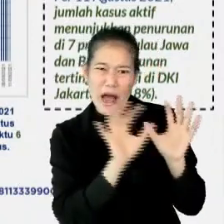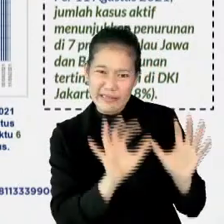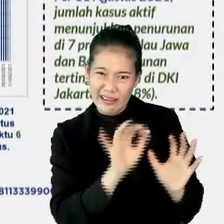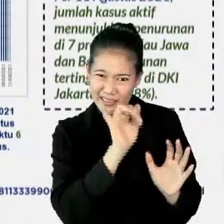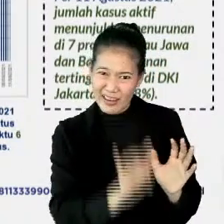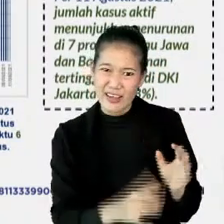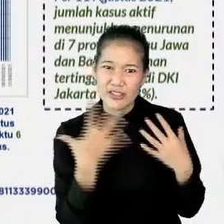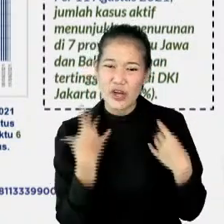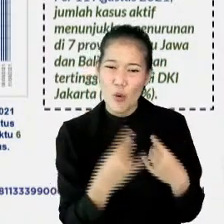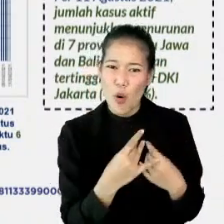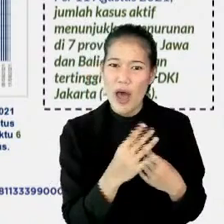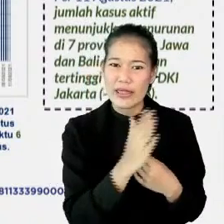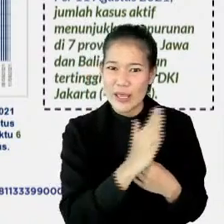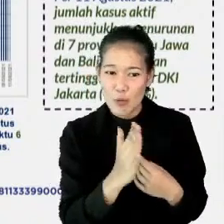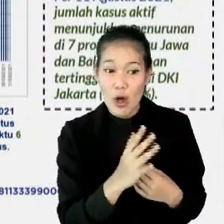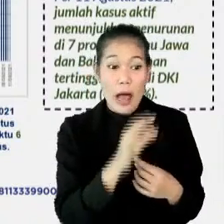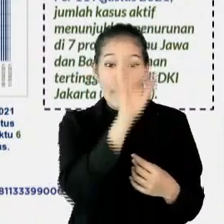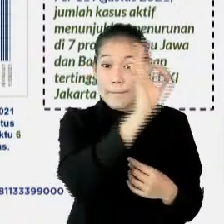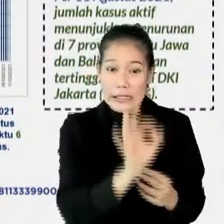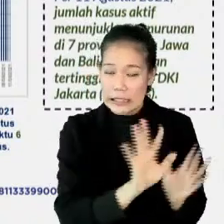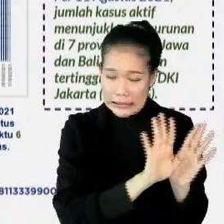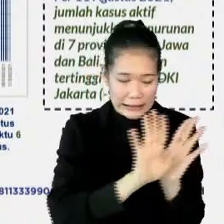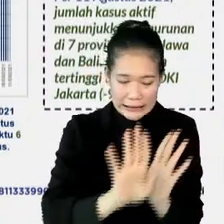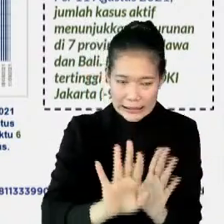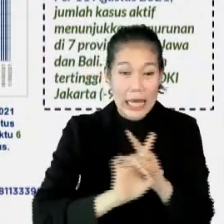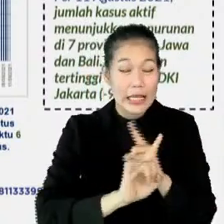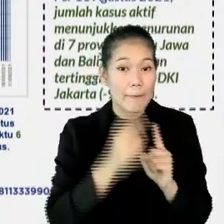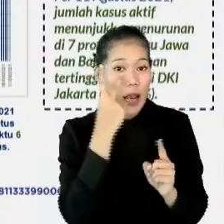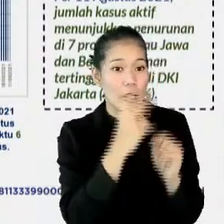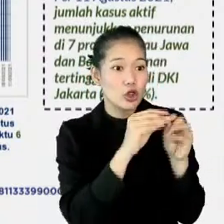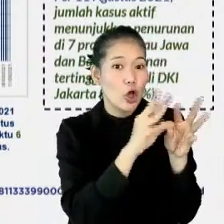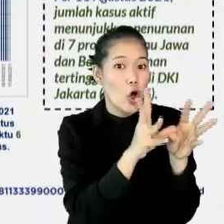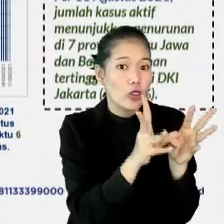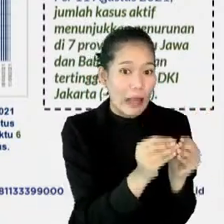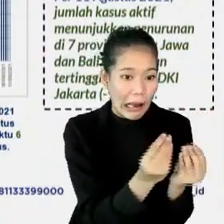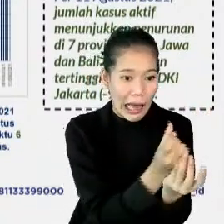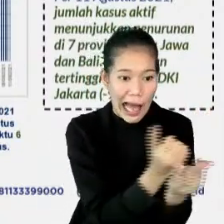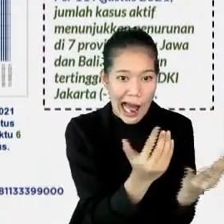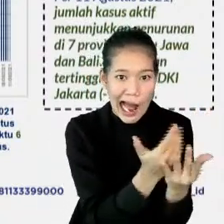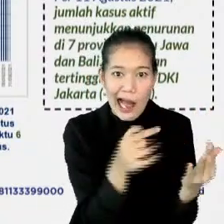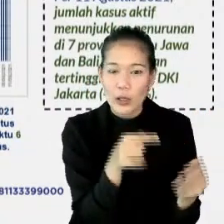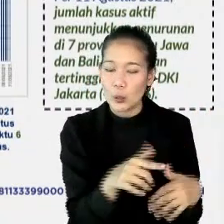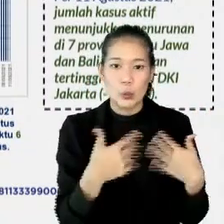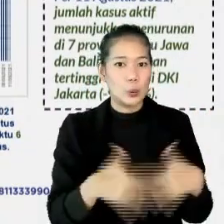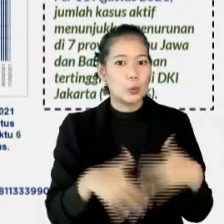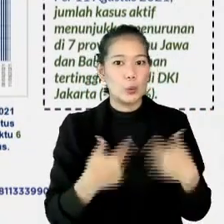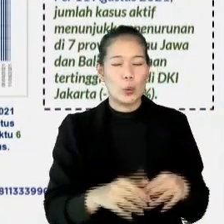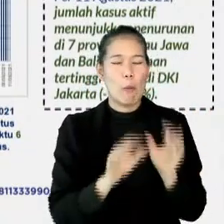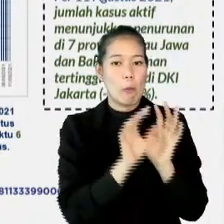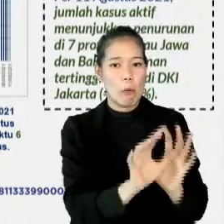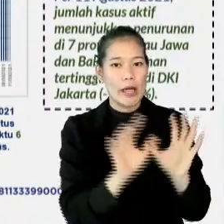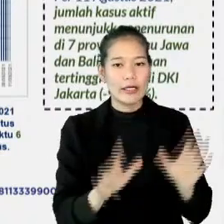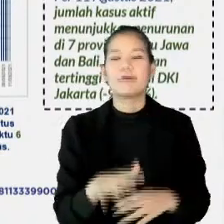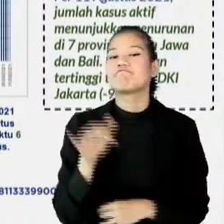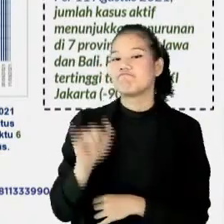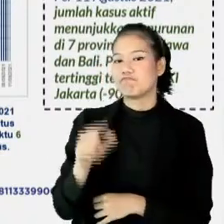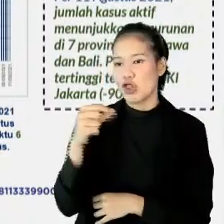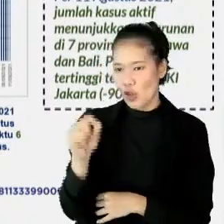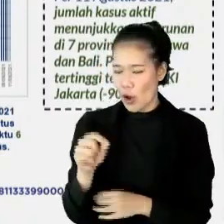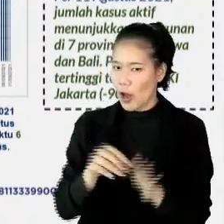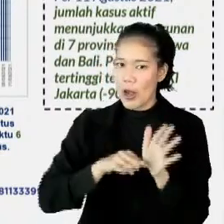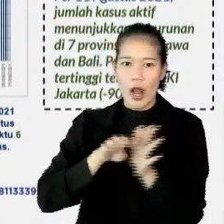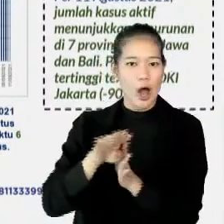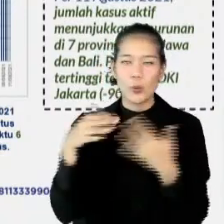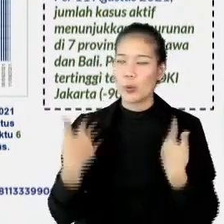Timur kita nggak ngomong persen nih ya, kalau ngomong mengenai angkanya, betul real angkanya, dan ini besar sekali. Betul, kenaikannya